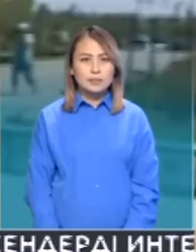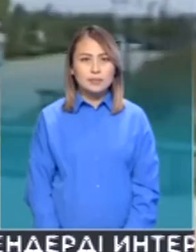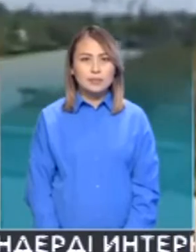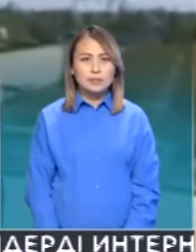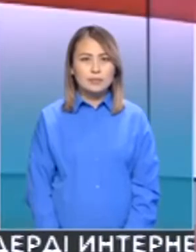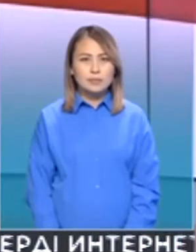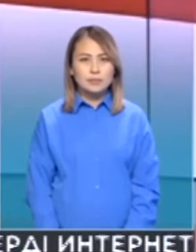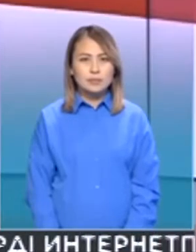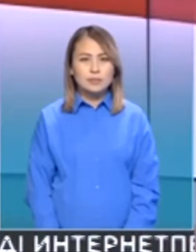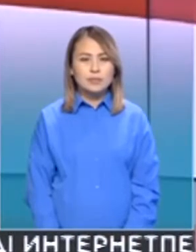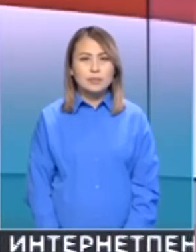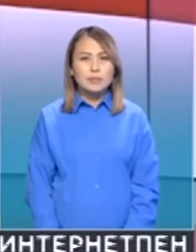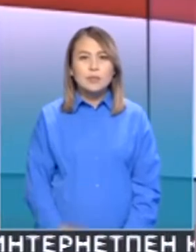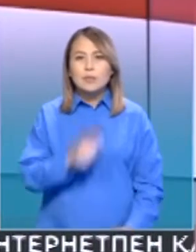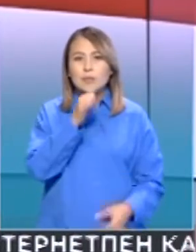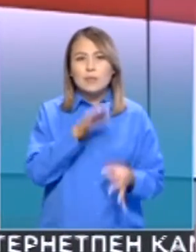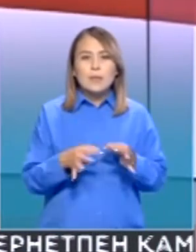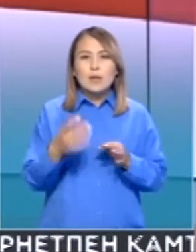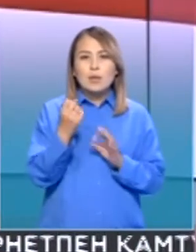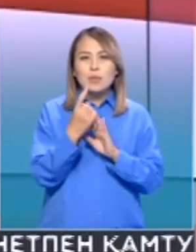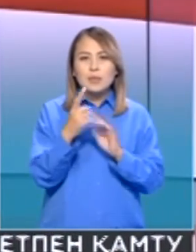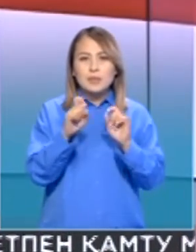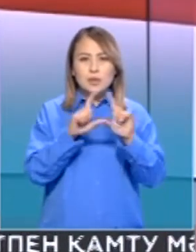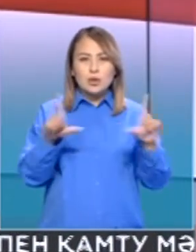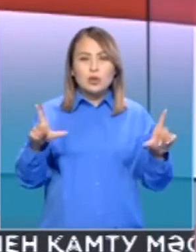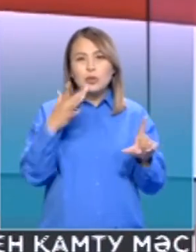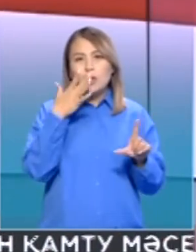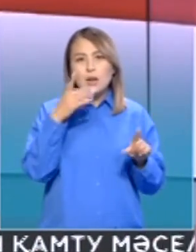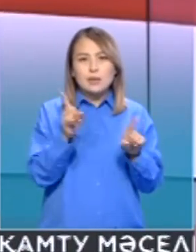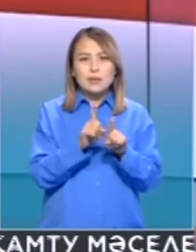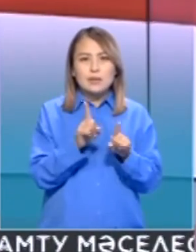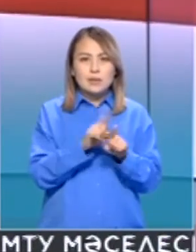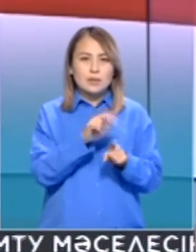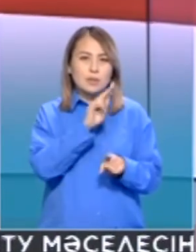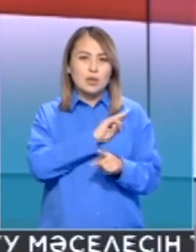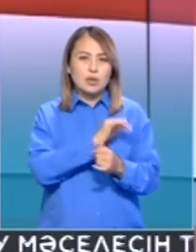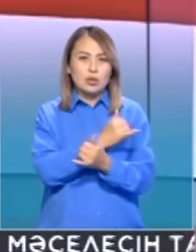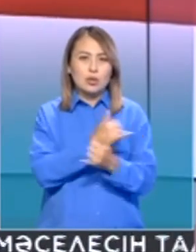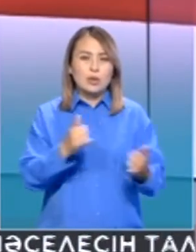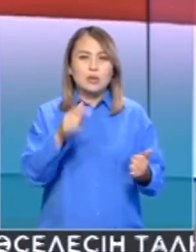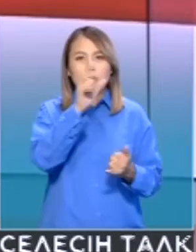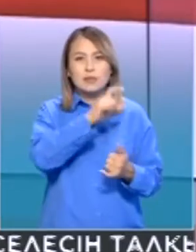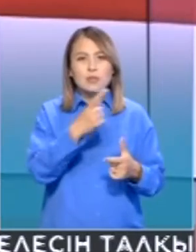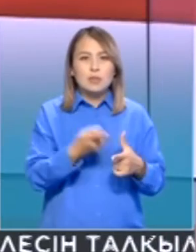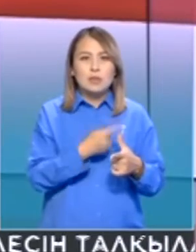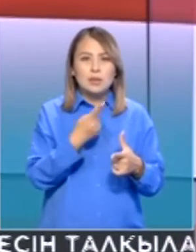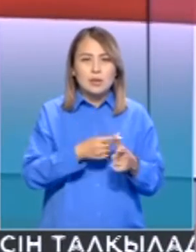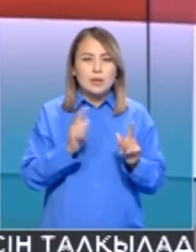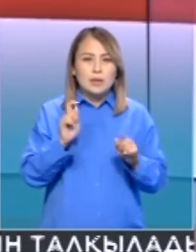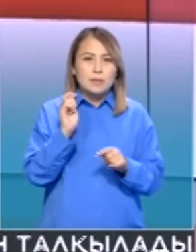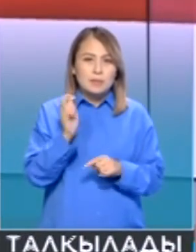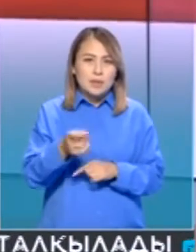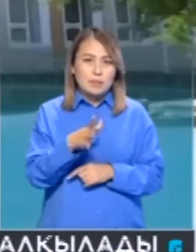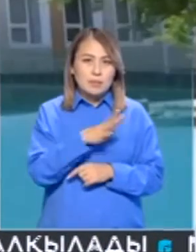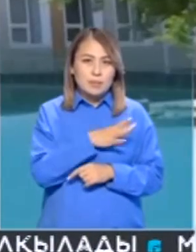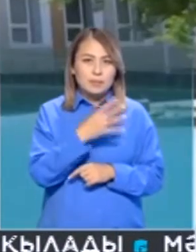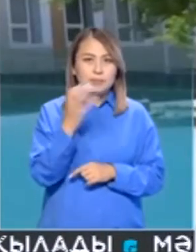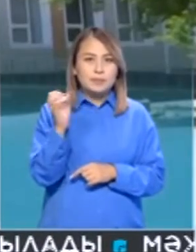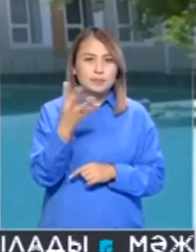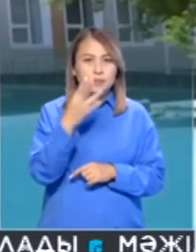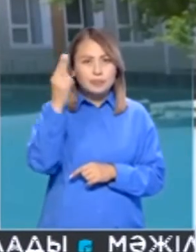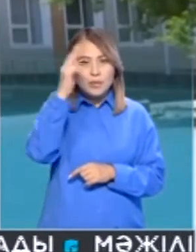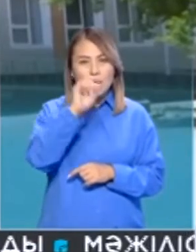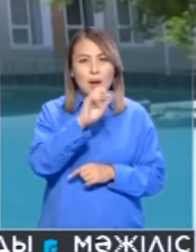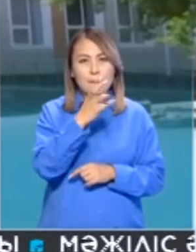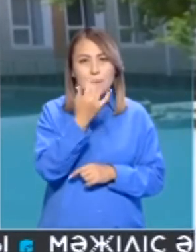арна. Қостанай облысындағы 11 мектепке ұлтқа қалтқысыз қызмет еткен тұлғалардың есімдері берілді. 4 білім ұясы